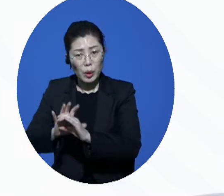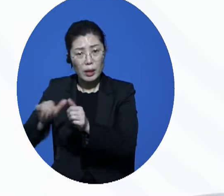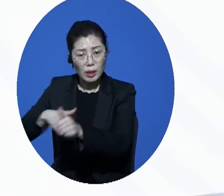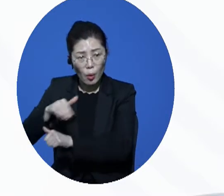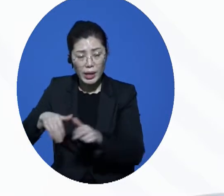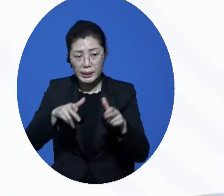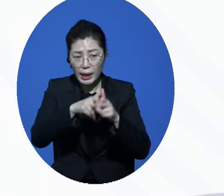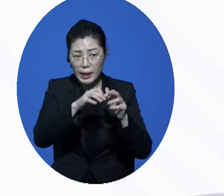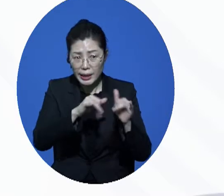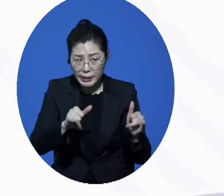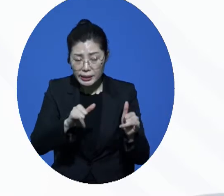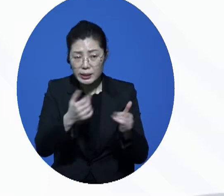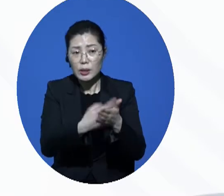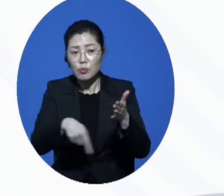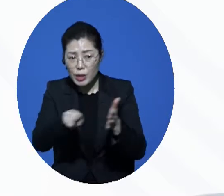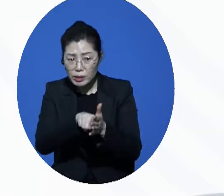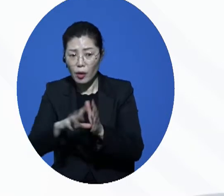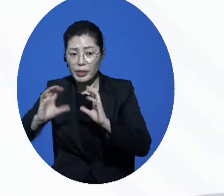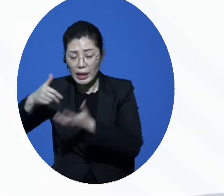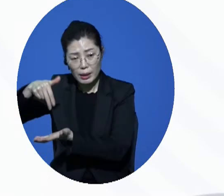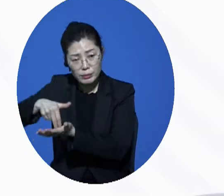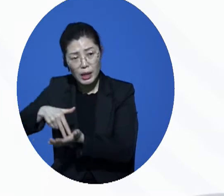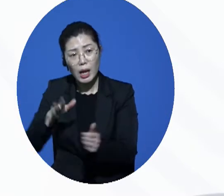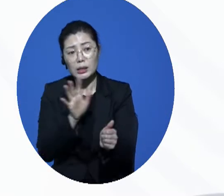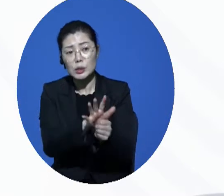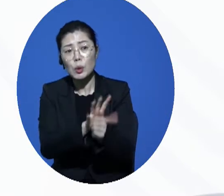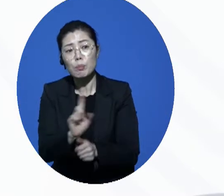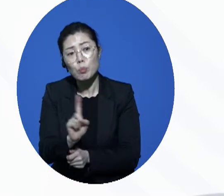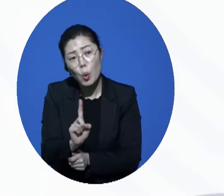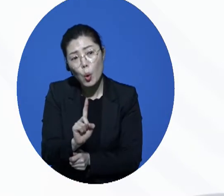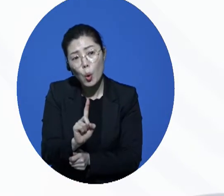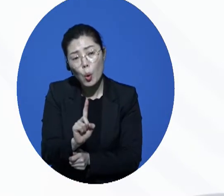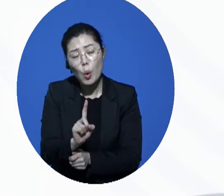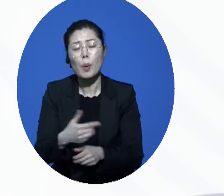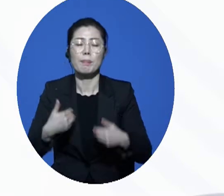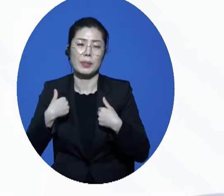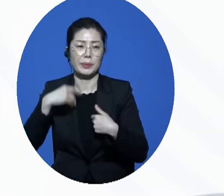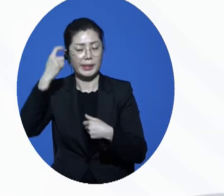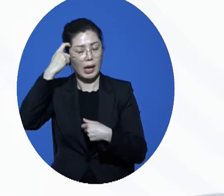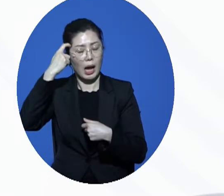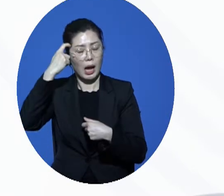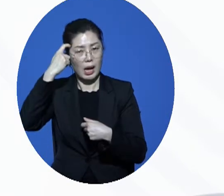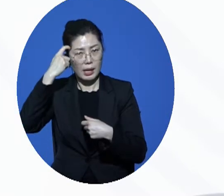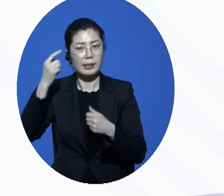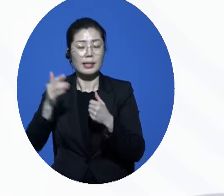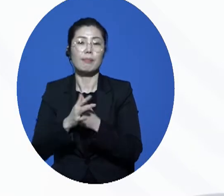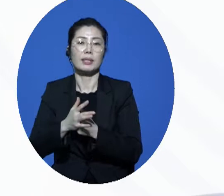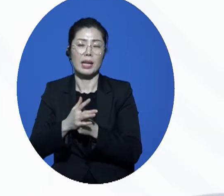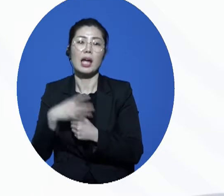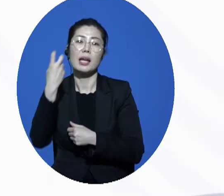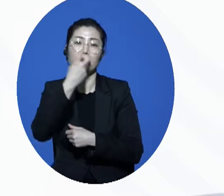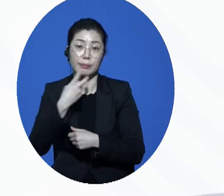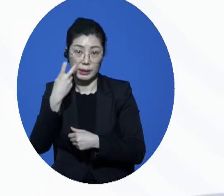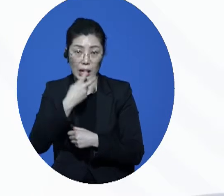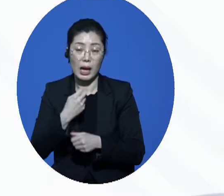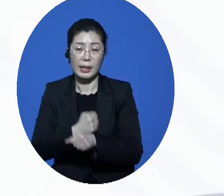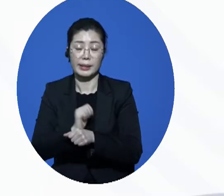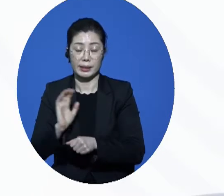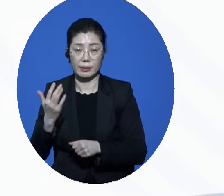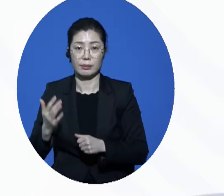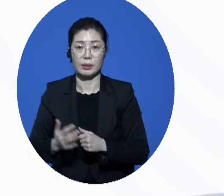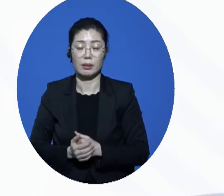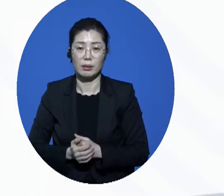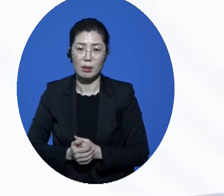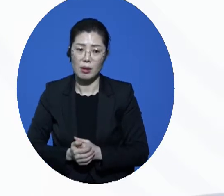국가들이 어떤 조치를 취했는지에 대한 독립적인 모니터링이 필요하다는 인식하에 하게 되었습니다. 그래서 생명권과 보건과